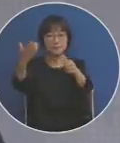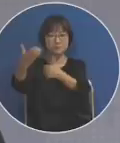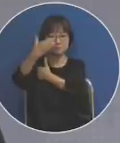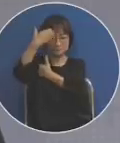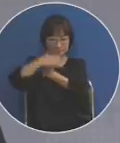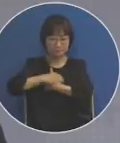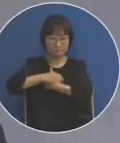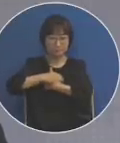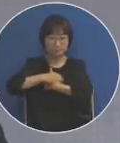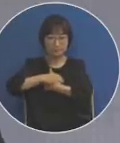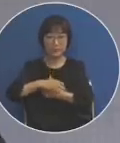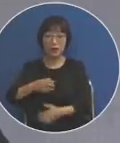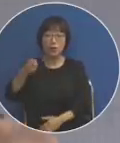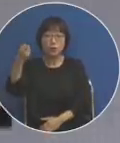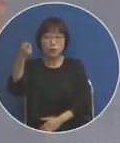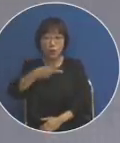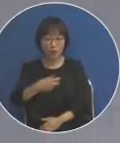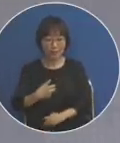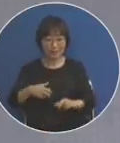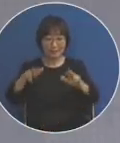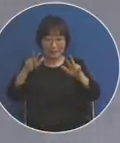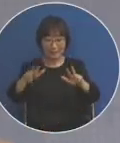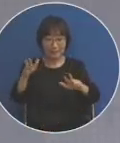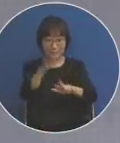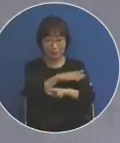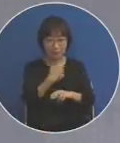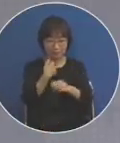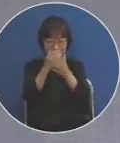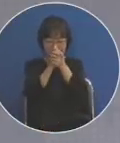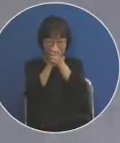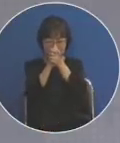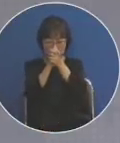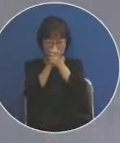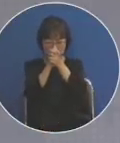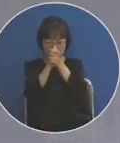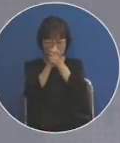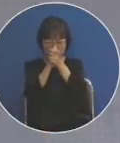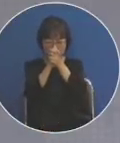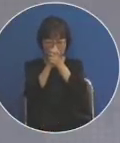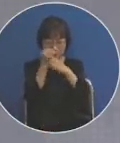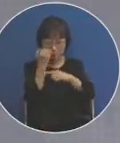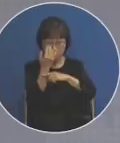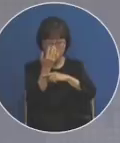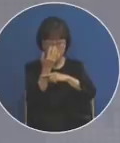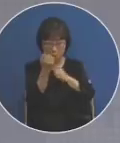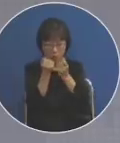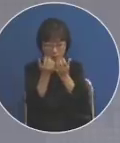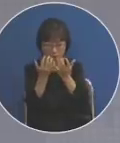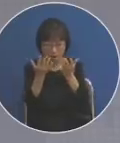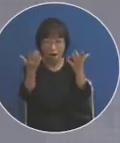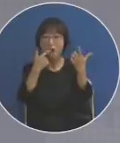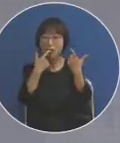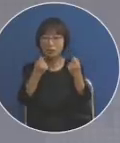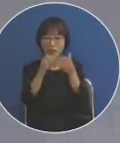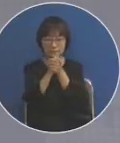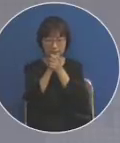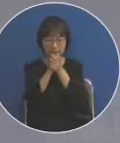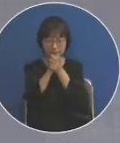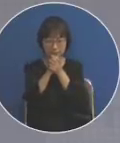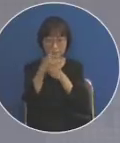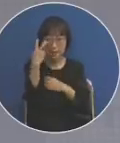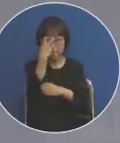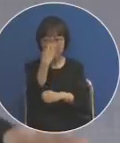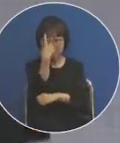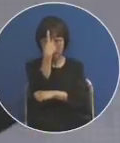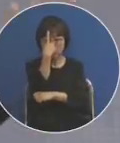then. 지금부터 내가 기도의 불을 밝히는 파수꾼이 되겠다. I'll be the watchman who never ceases to turn out, burn out the light of